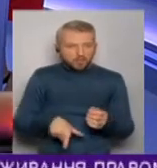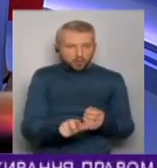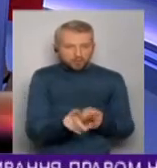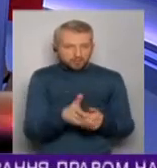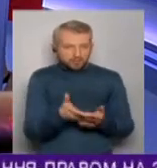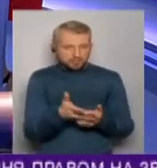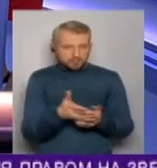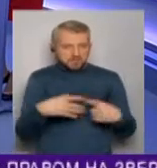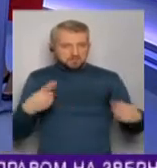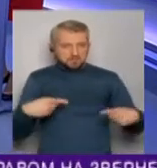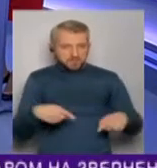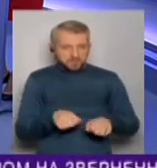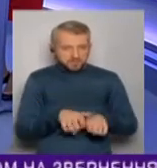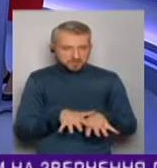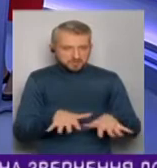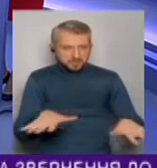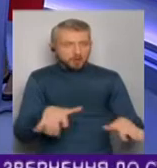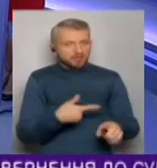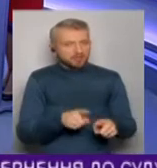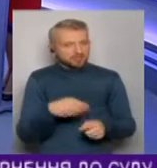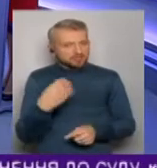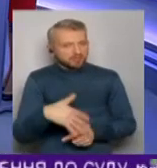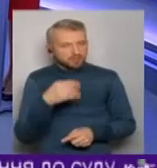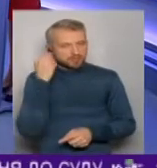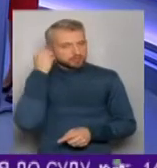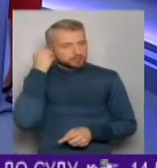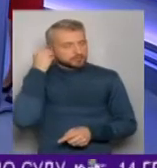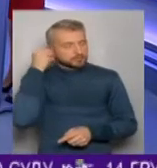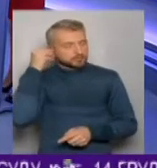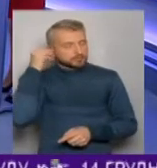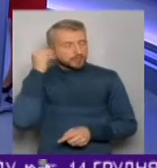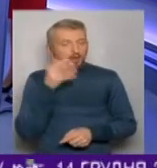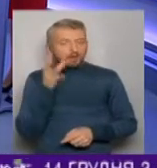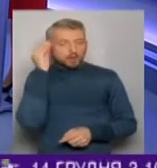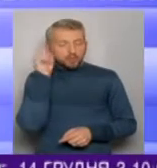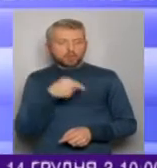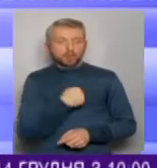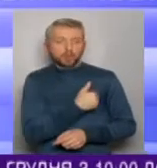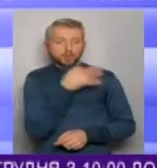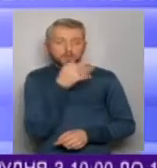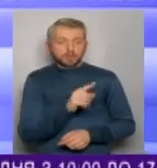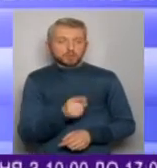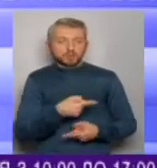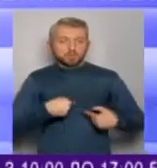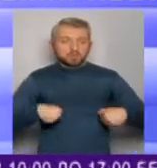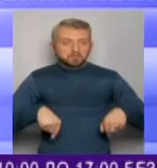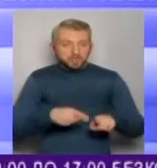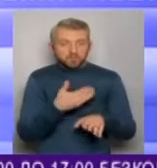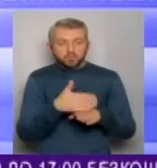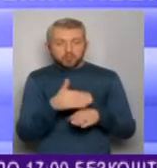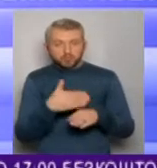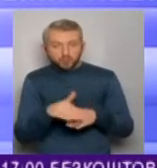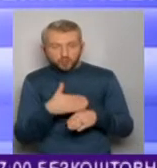це коштує певних грошей. Тому, ну, в Україні поки саме виходячи до цього, я хочу сказати, що ми потроху